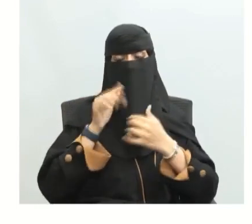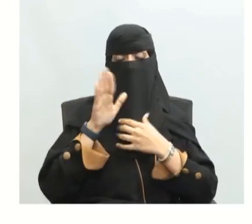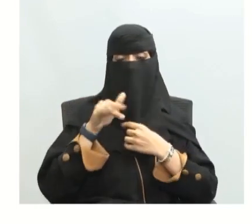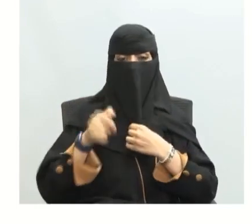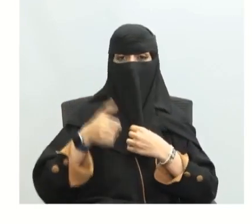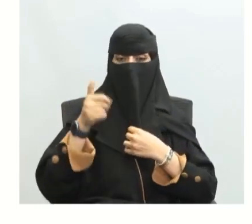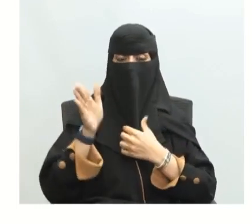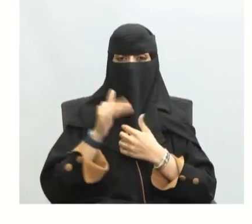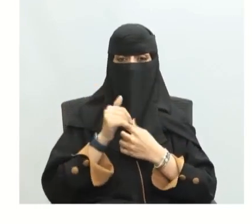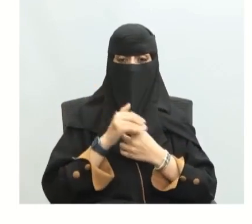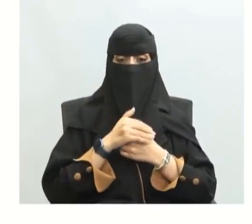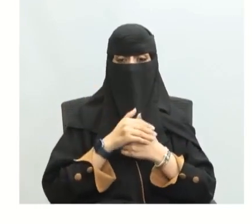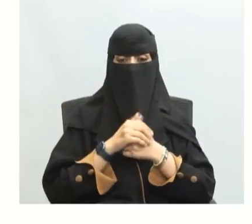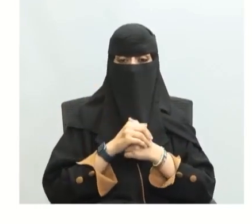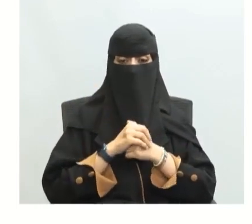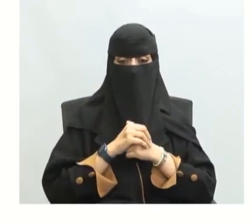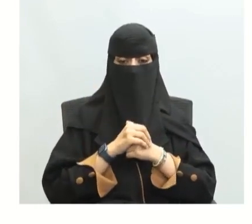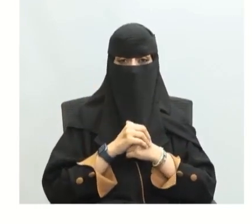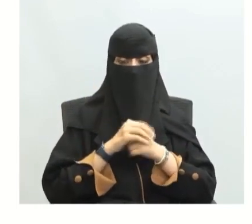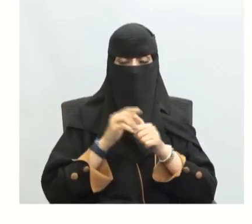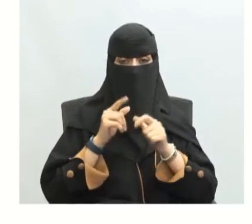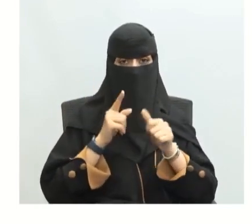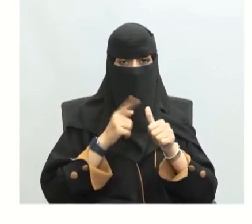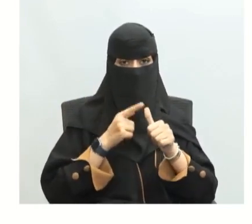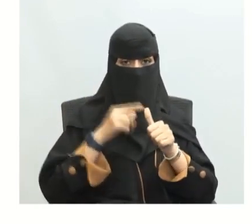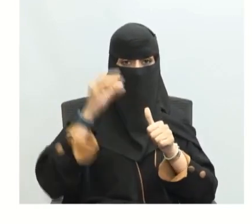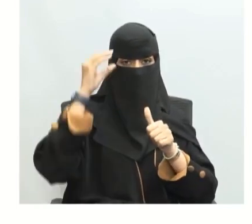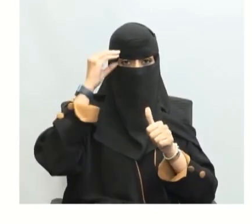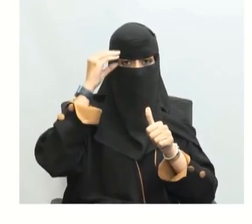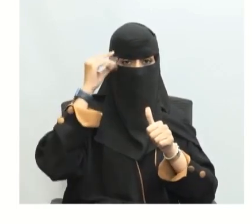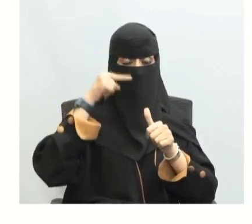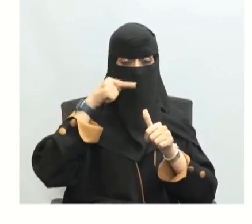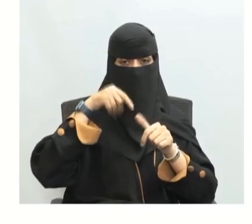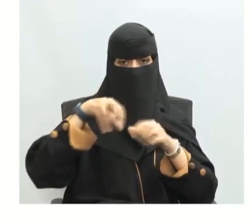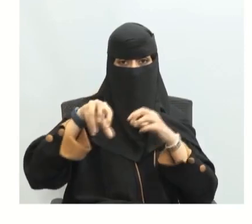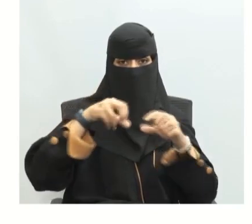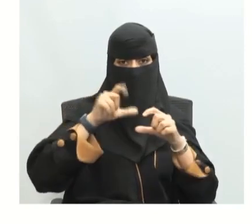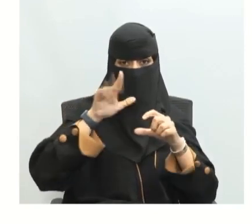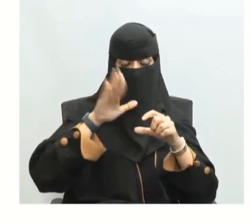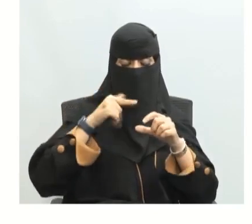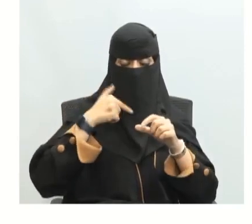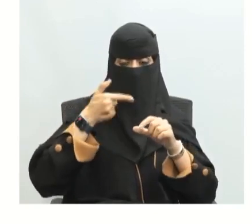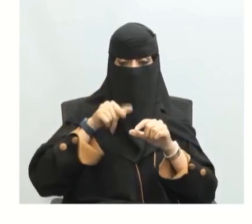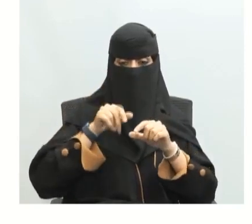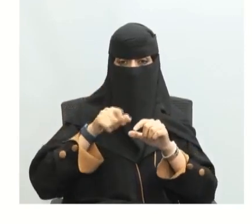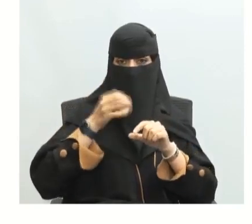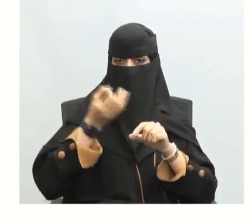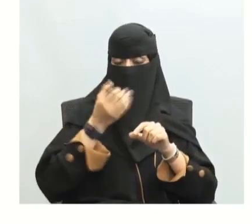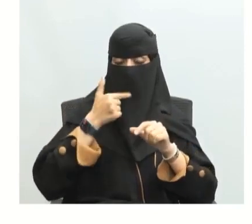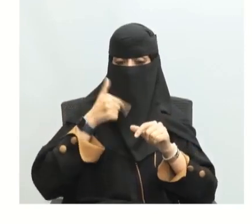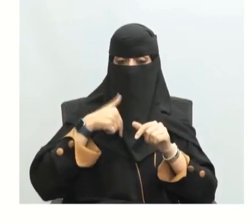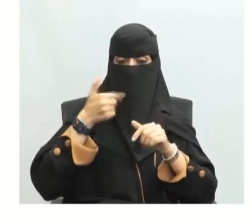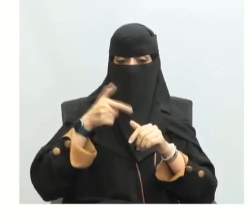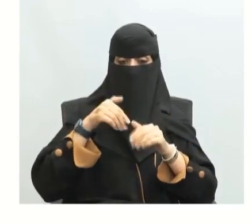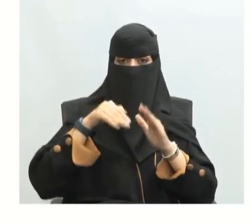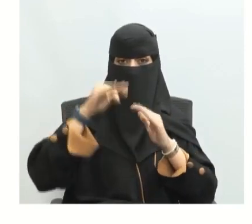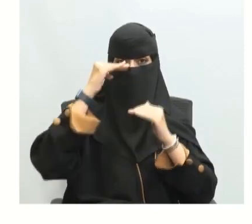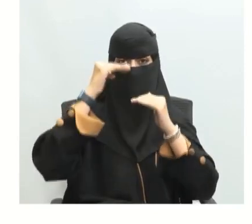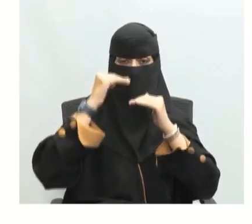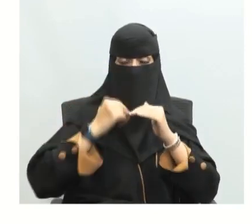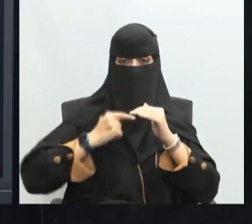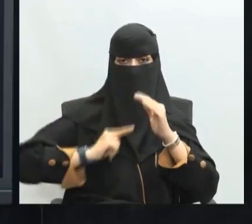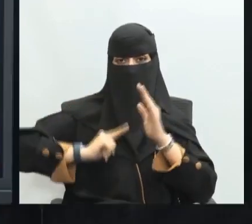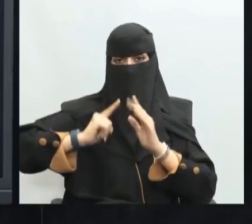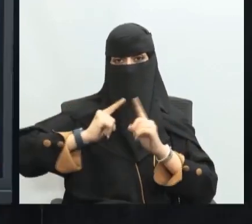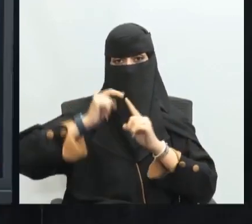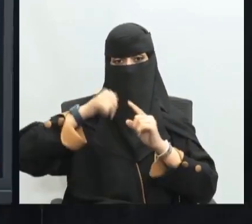الناجح اذا العلم ويشتمل نوعين وذكرناها ايضا التدرج والبدء بالاهم التدرج يساعد على